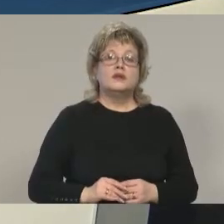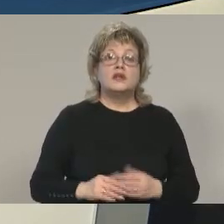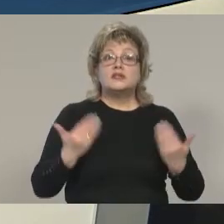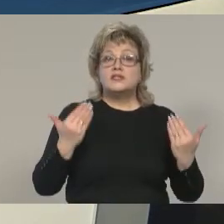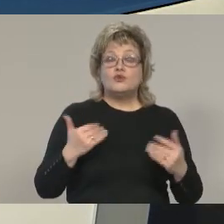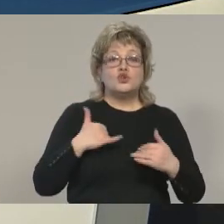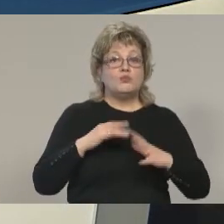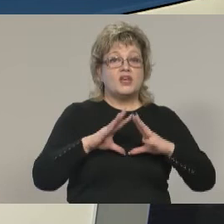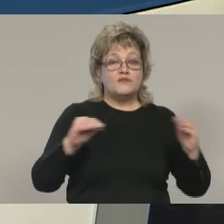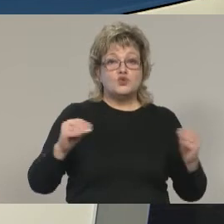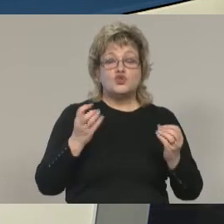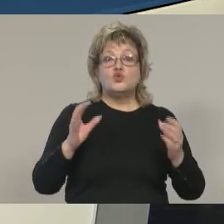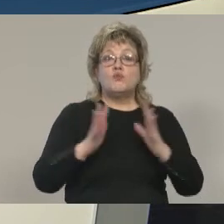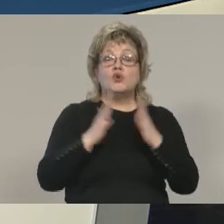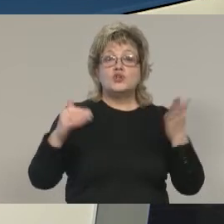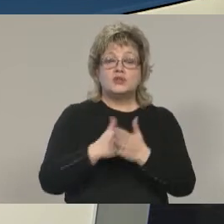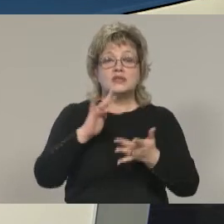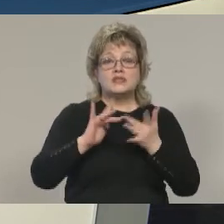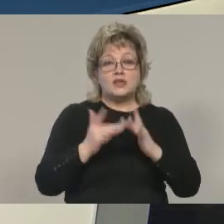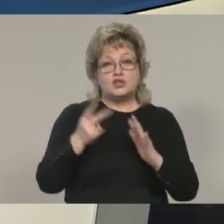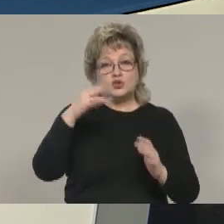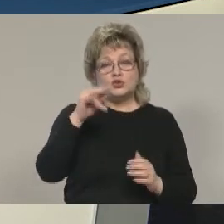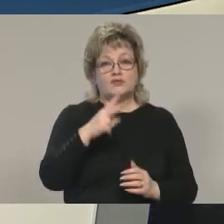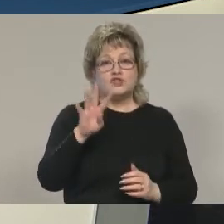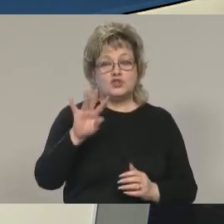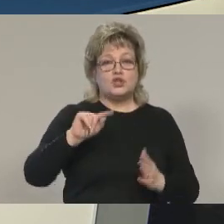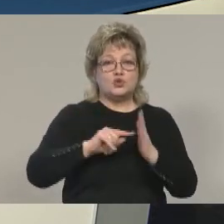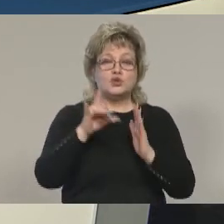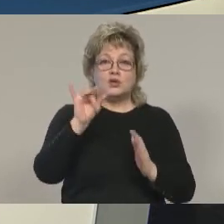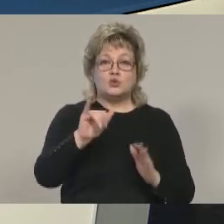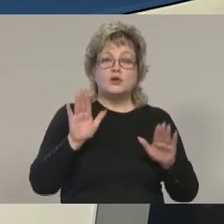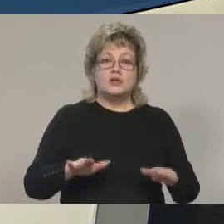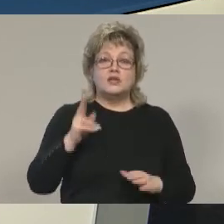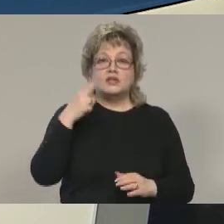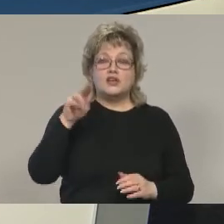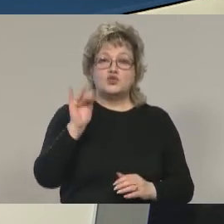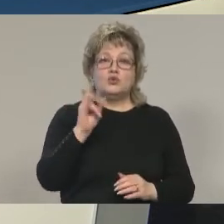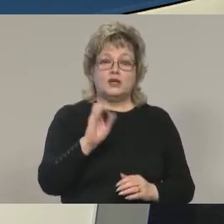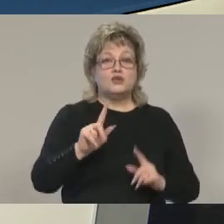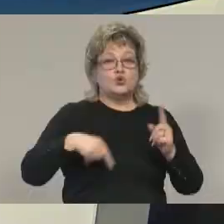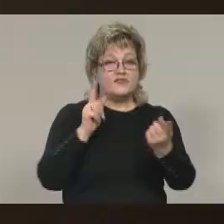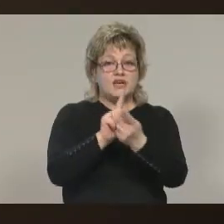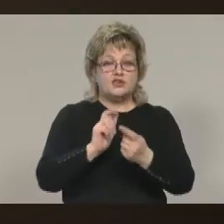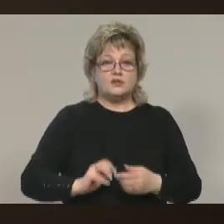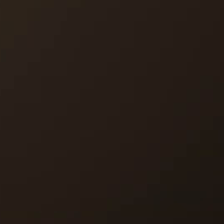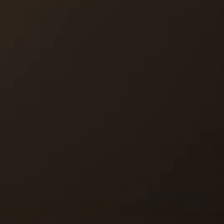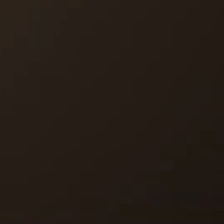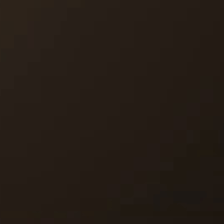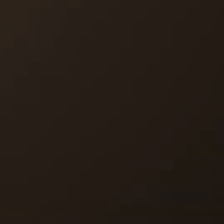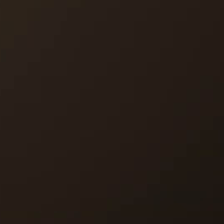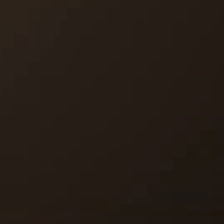На сегодня у меня все. Еще больше новостей на сайте don24.ru. В студии была Дарья Шулик. До встречи.